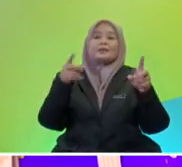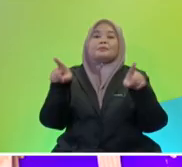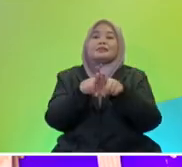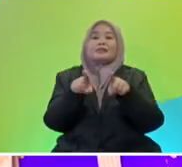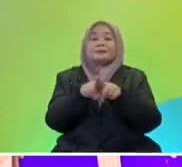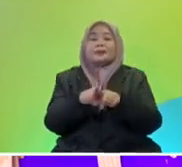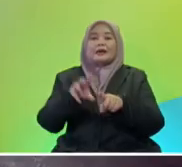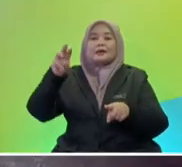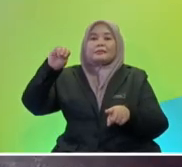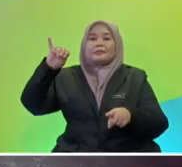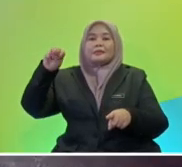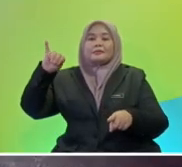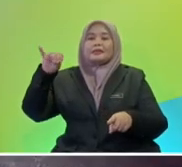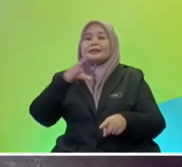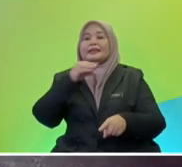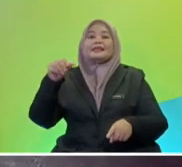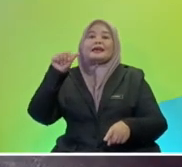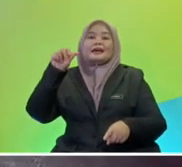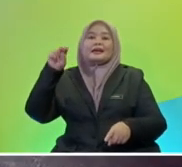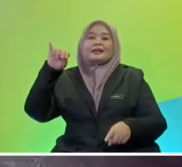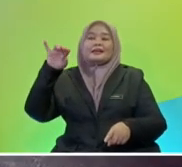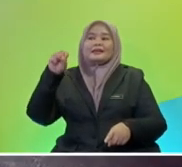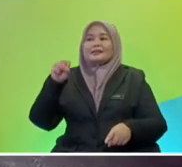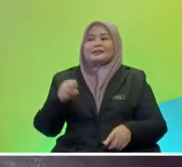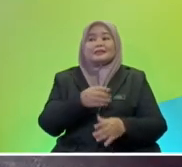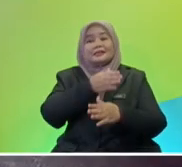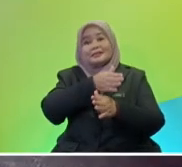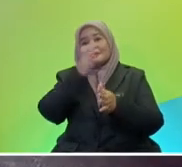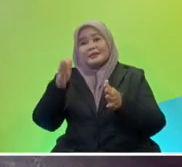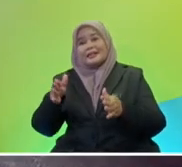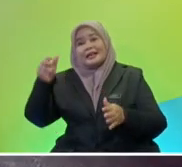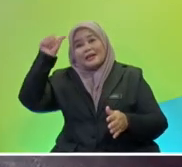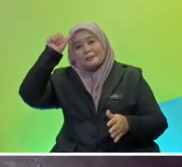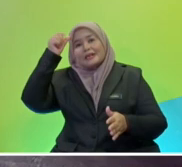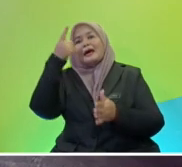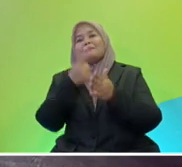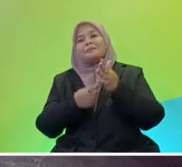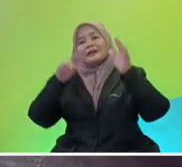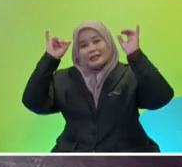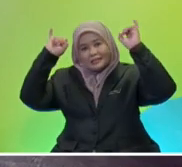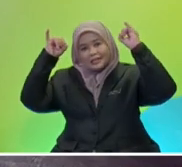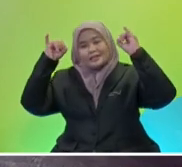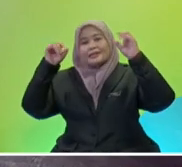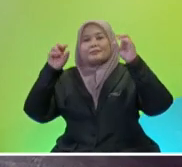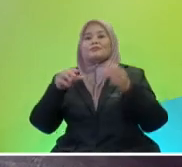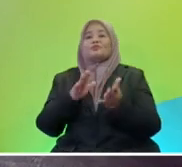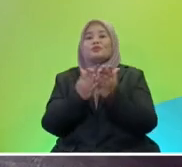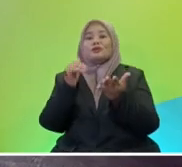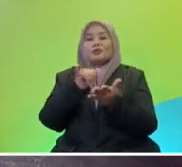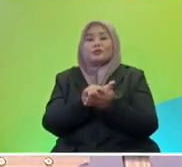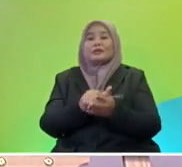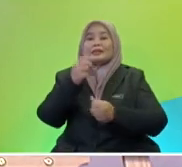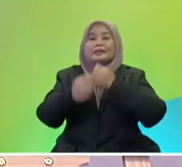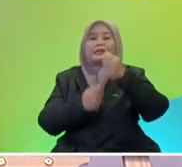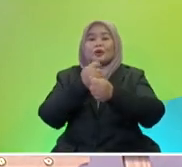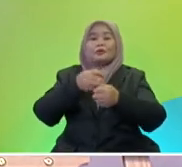Mini dan Anis Oke Aiman di sebelah Aiman populernya adalah tahun